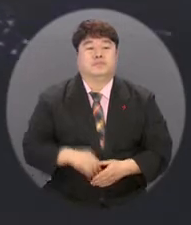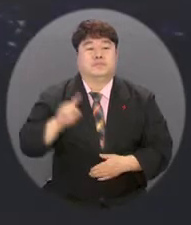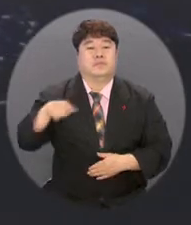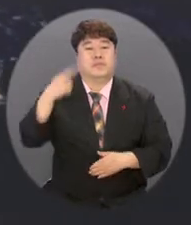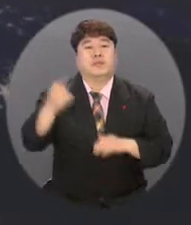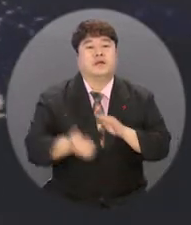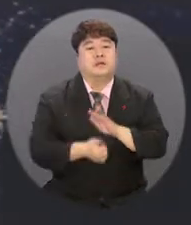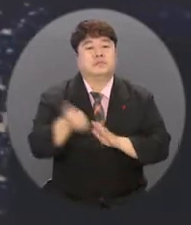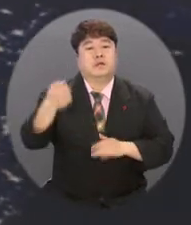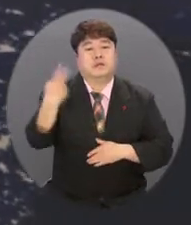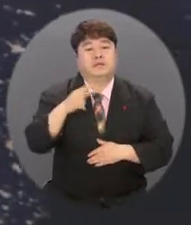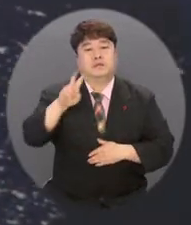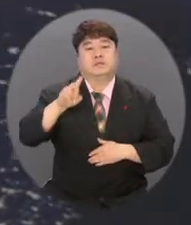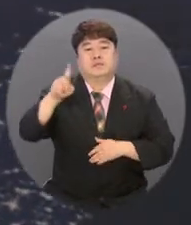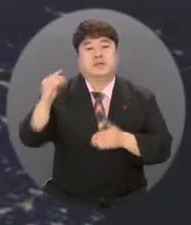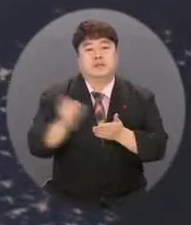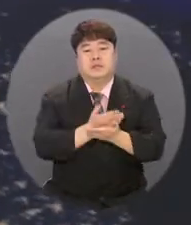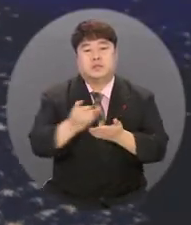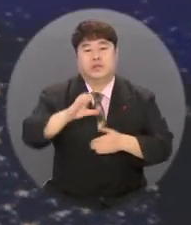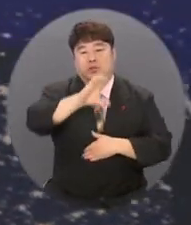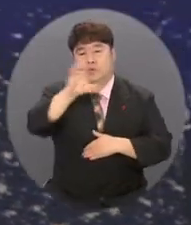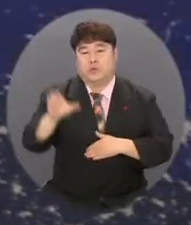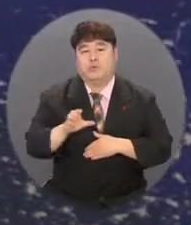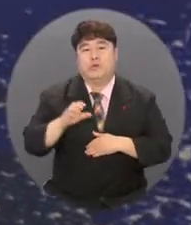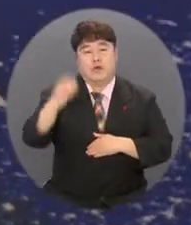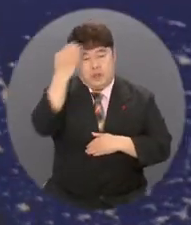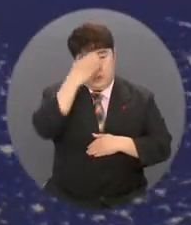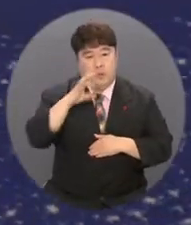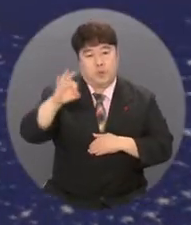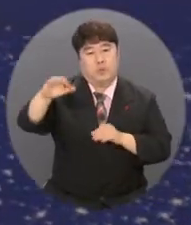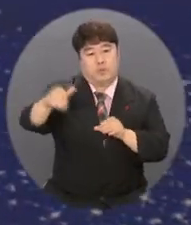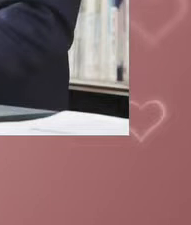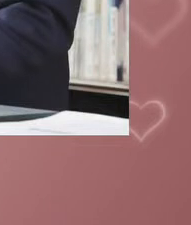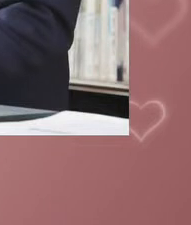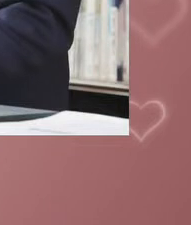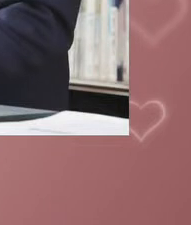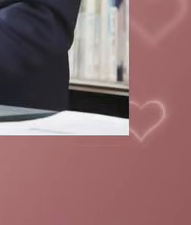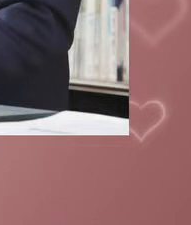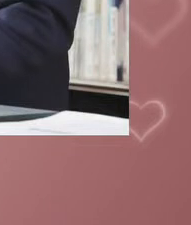다음은 희망 2022 나눔 캠페인에 성금을 보내주신 분입니다.